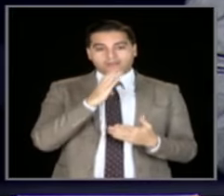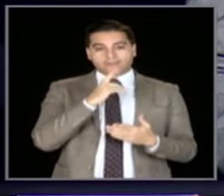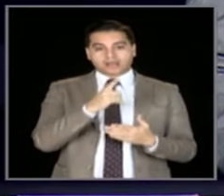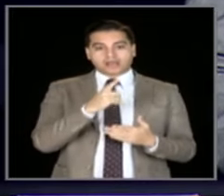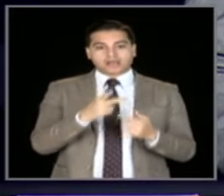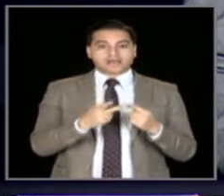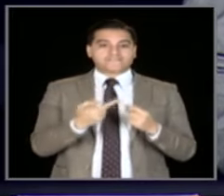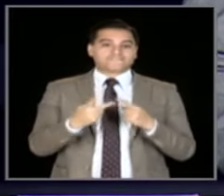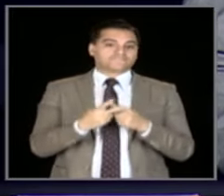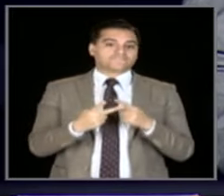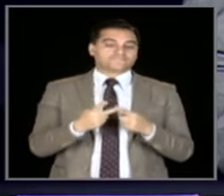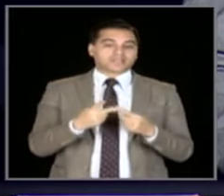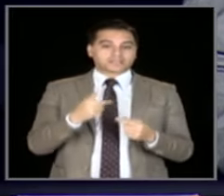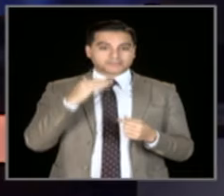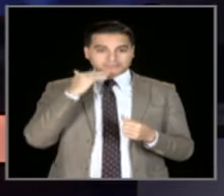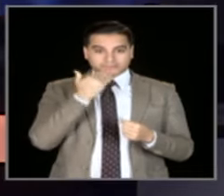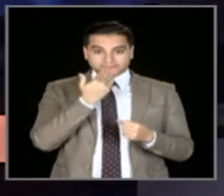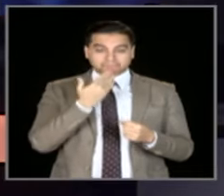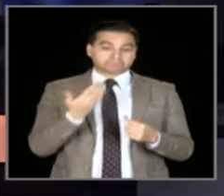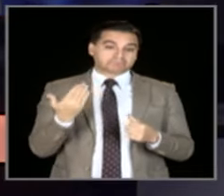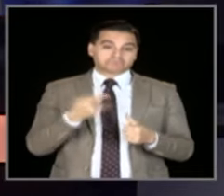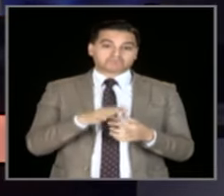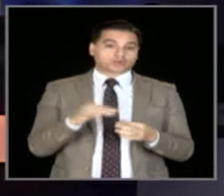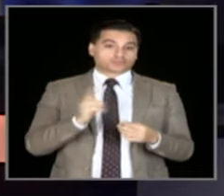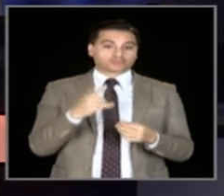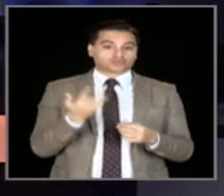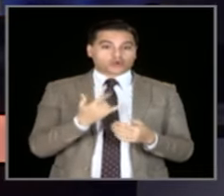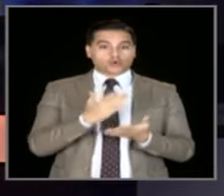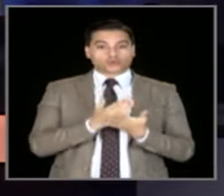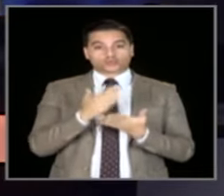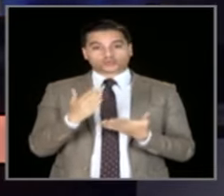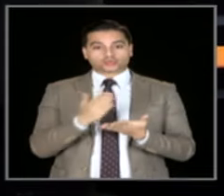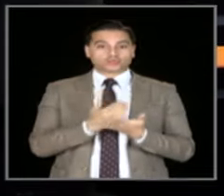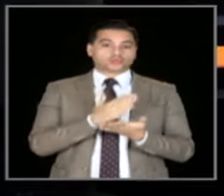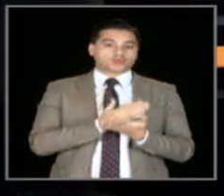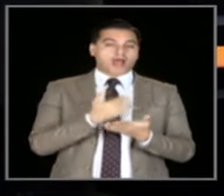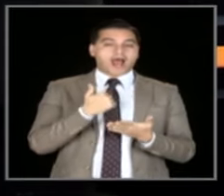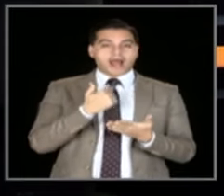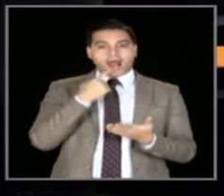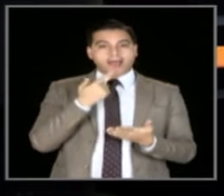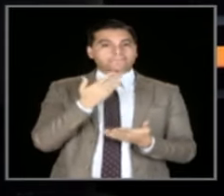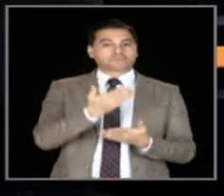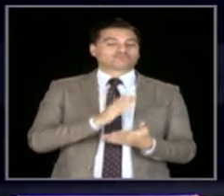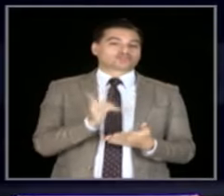طارين ودي مشكلة مش سهلة. يعني عندي طارين وهرد كمان، خليني ساكت احسن.